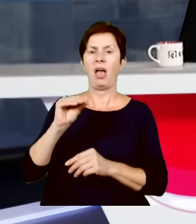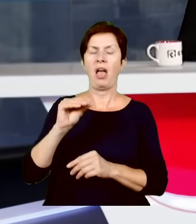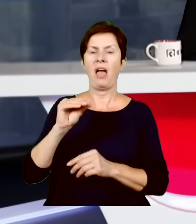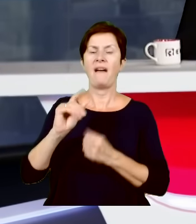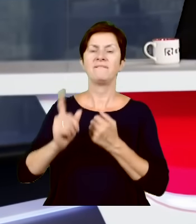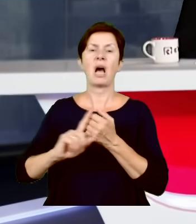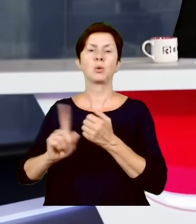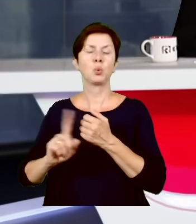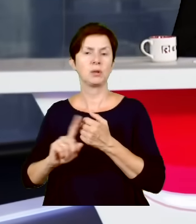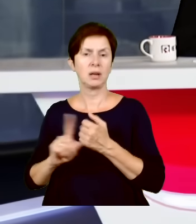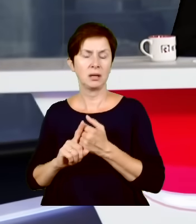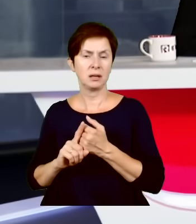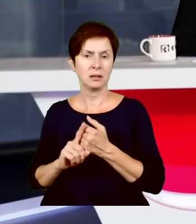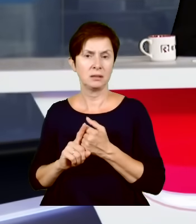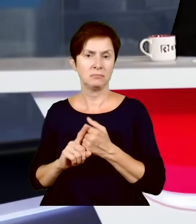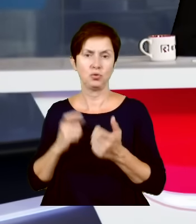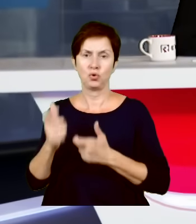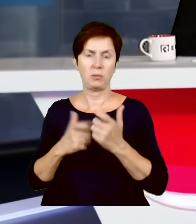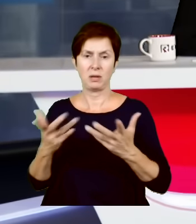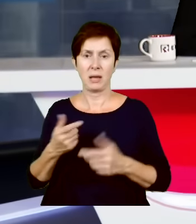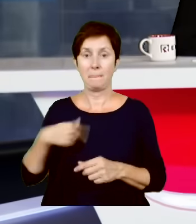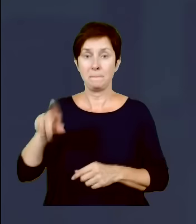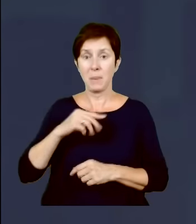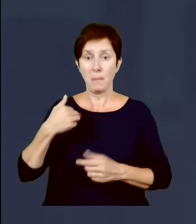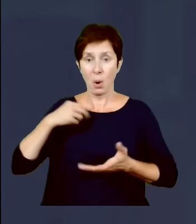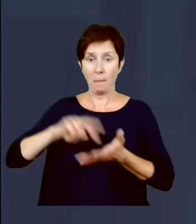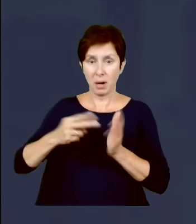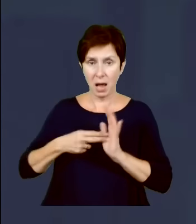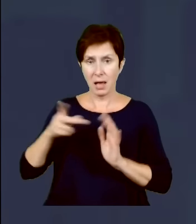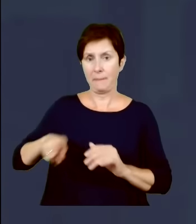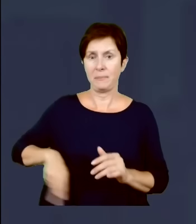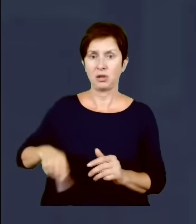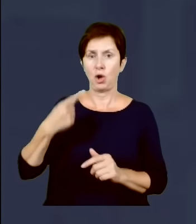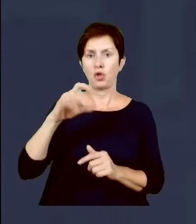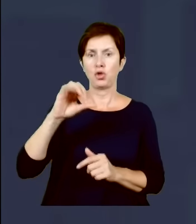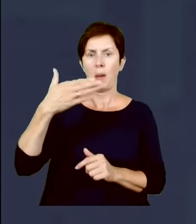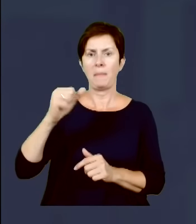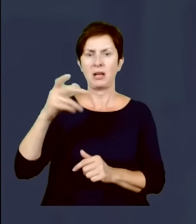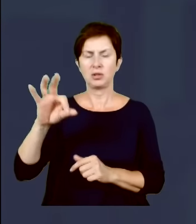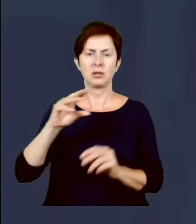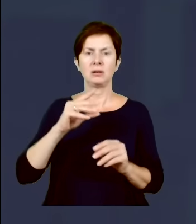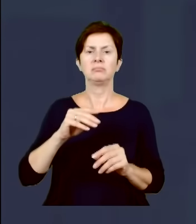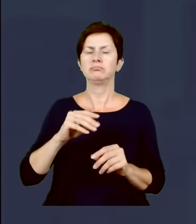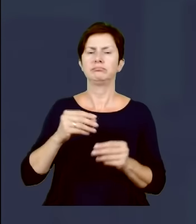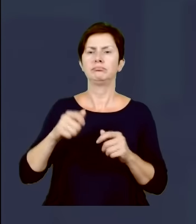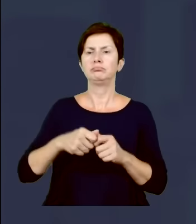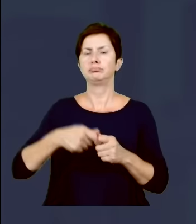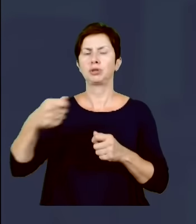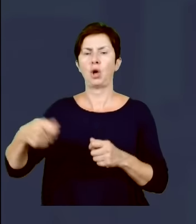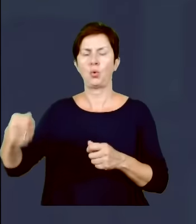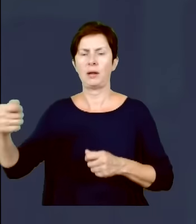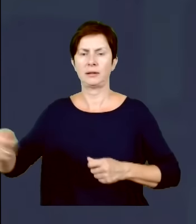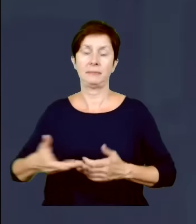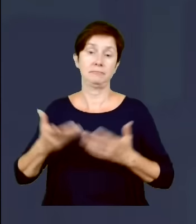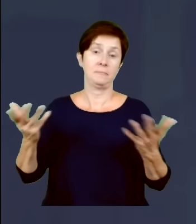uszczelnić system podatkowy co my jeszcze zaplanowaliśmy A co minister Domański oczywiście odłożył w czasie ale O